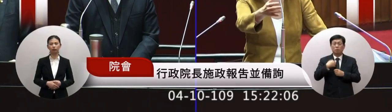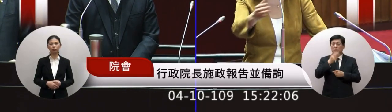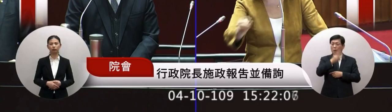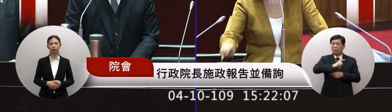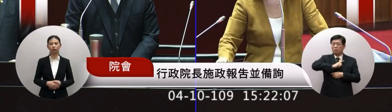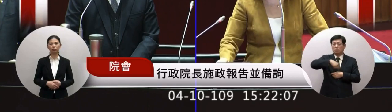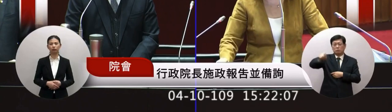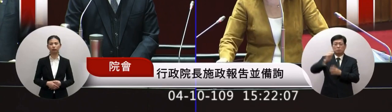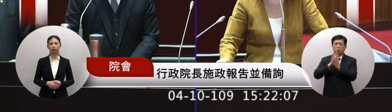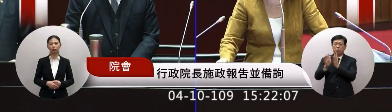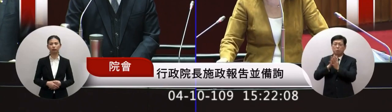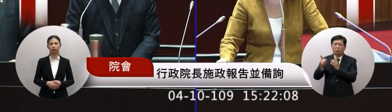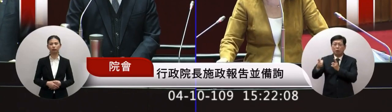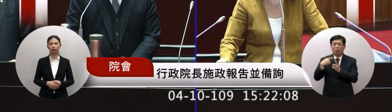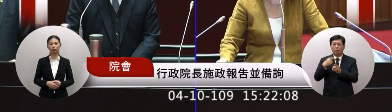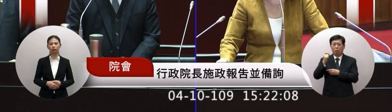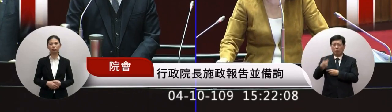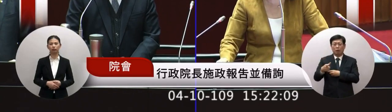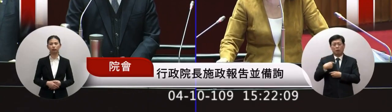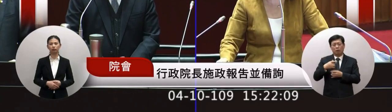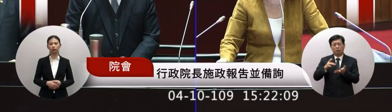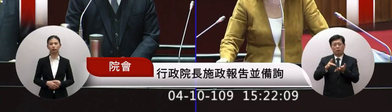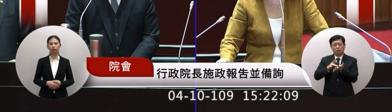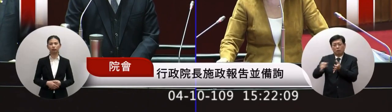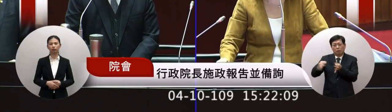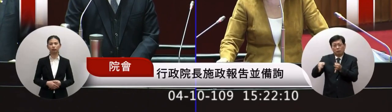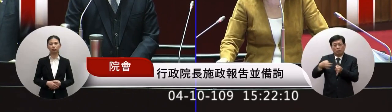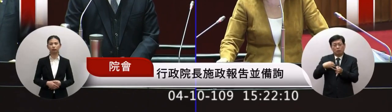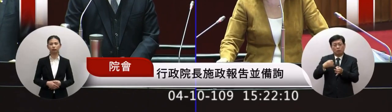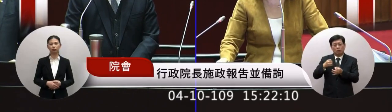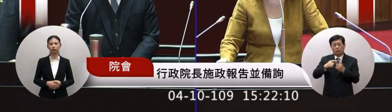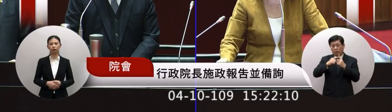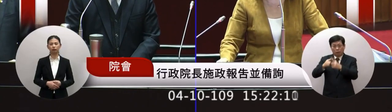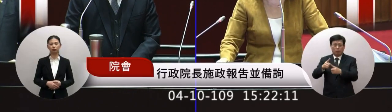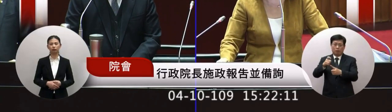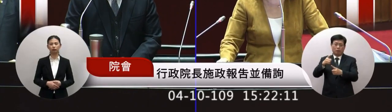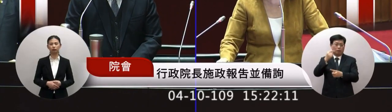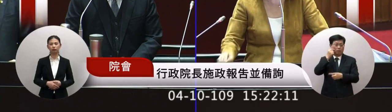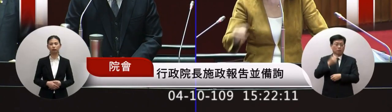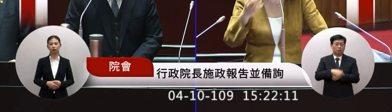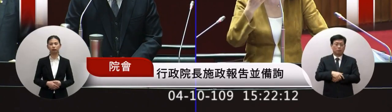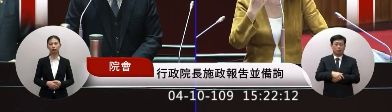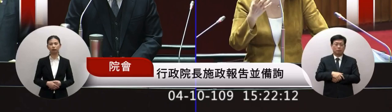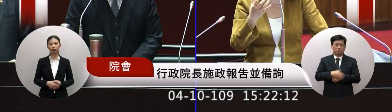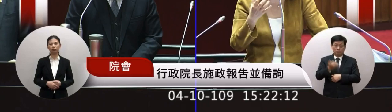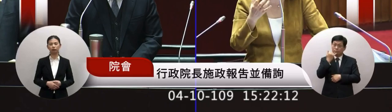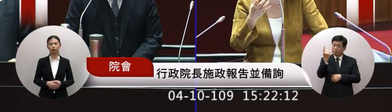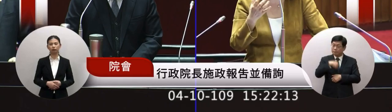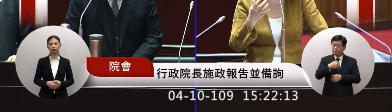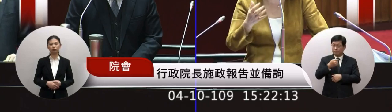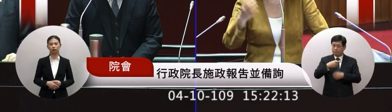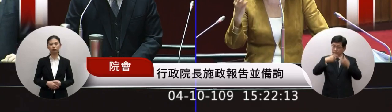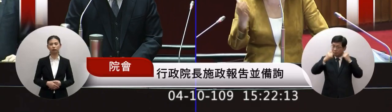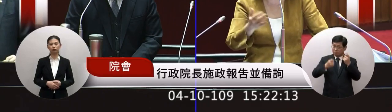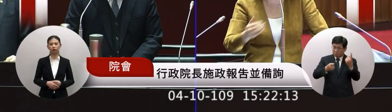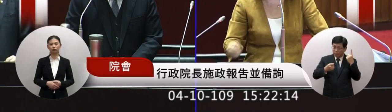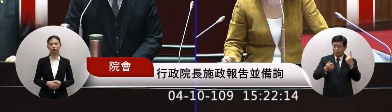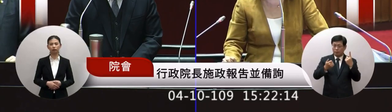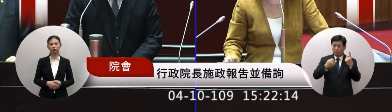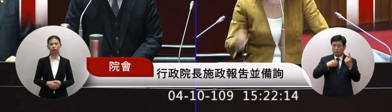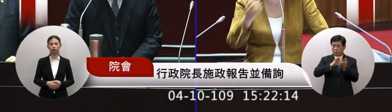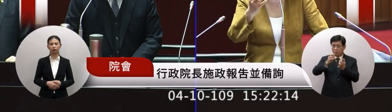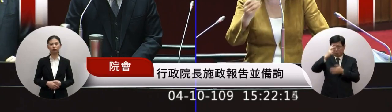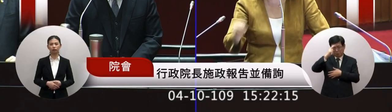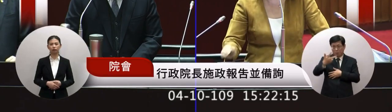在排队，在药局旁边排队买这些口罩，几乎上面来讲是不可行。那他是不是一片口罩呢？是用了